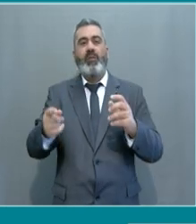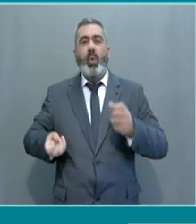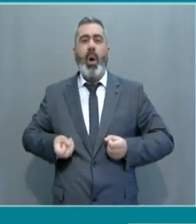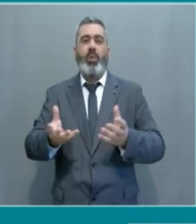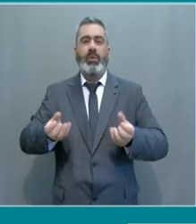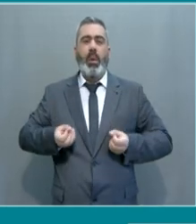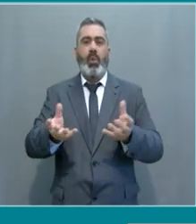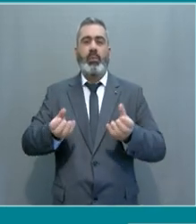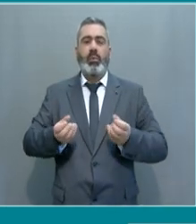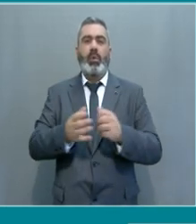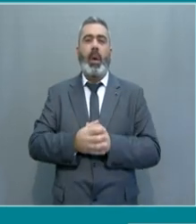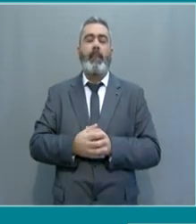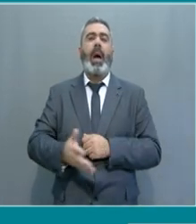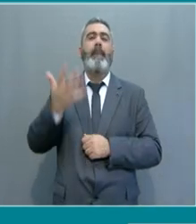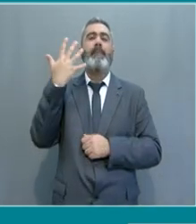συγκεκριμένα